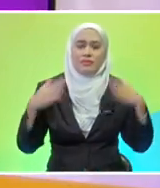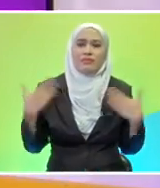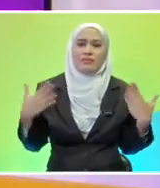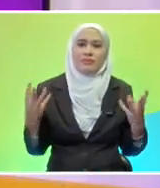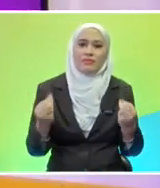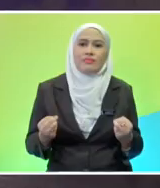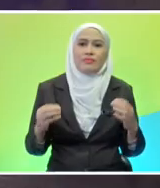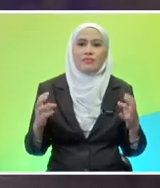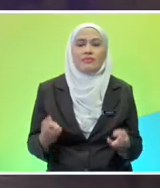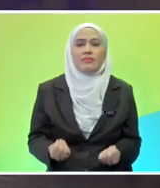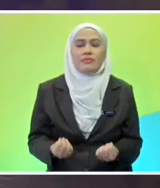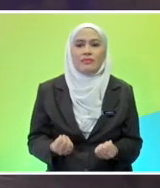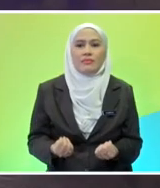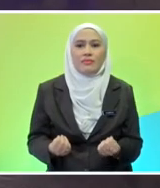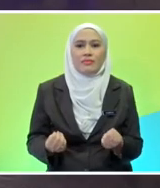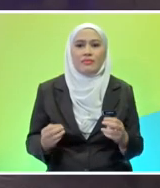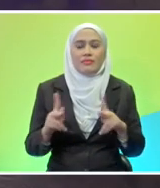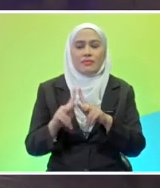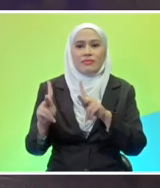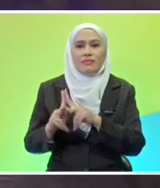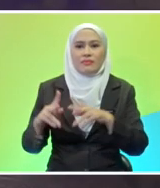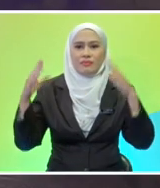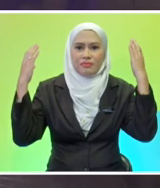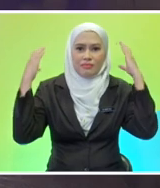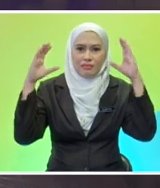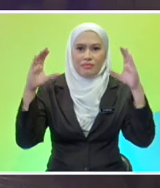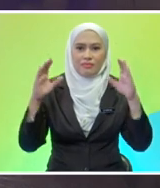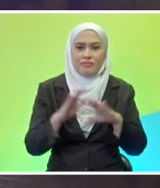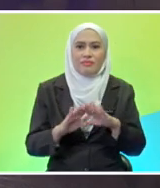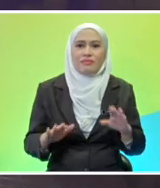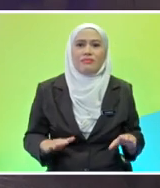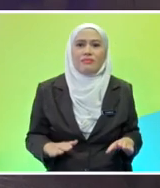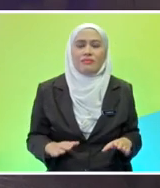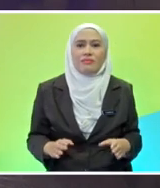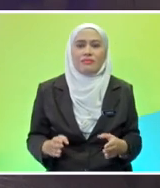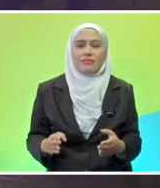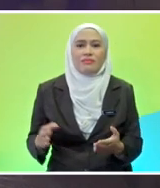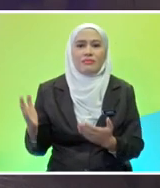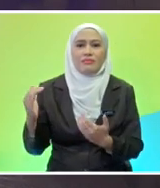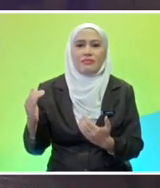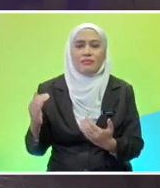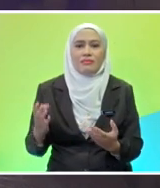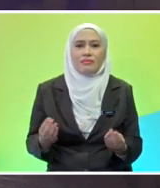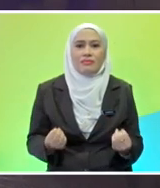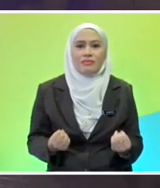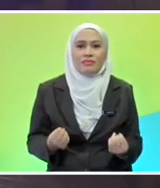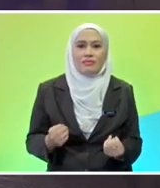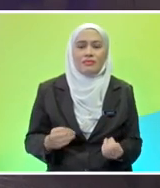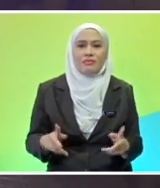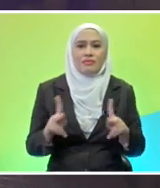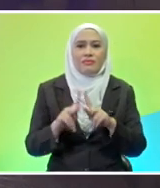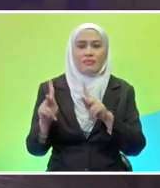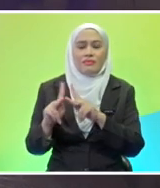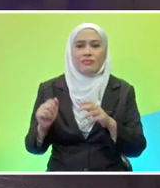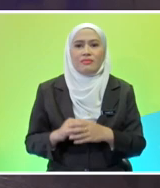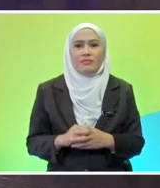nanti. Wah, cikgu! Tak ajak pun saya balik kampung, cikgu. Jom, kita balik kampung sama tapi kena menari dulu. Hah? Kena